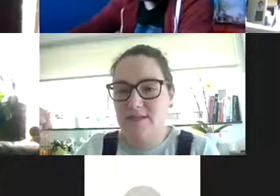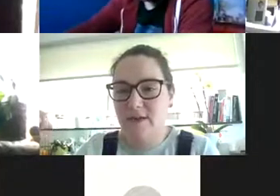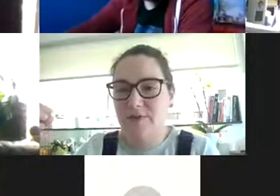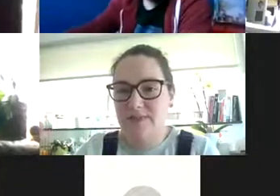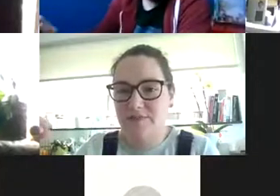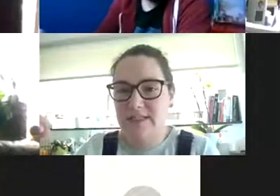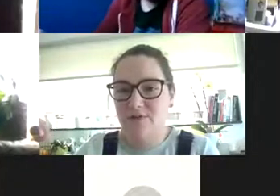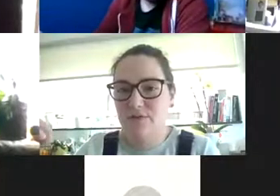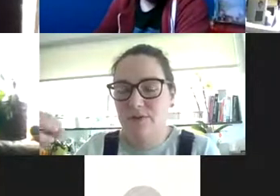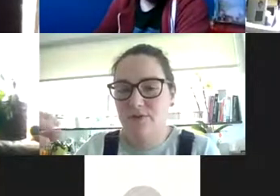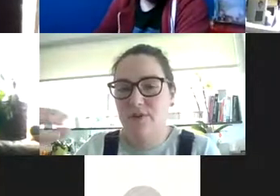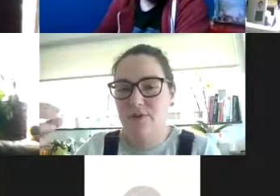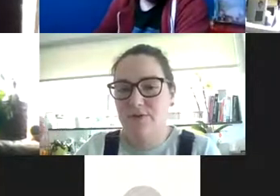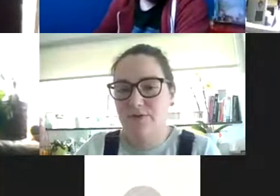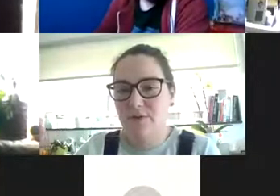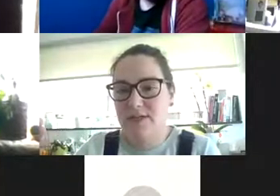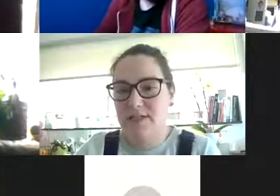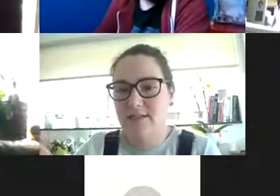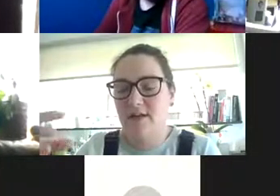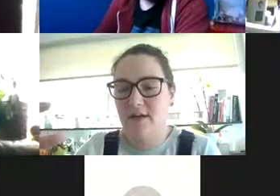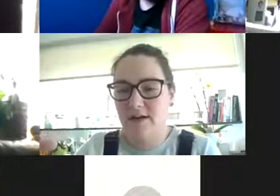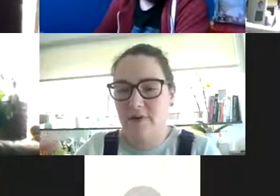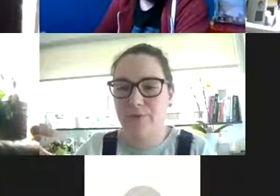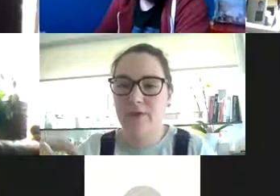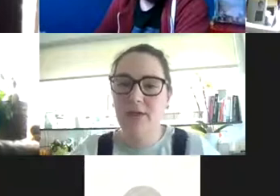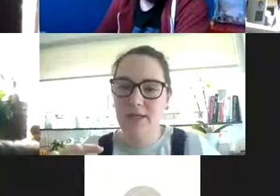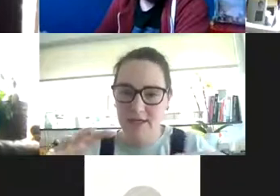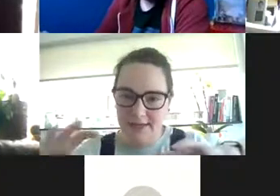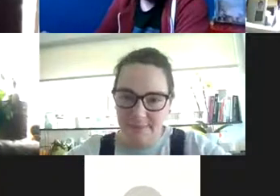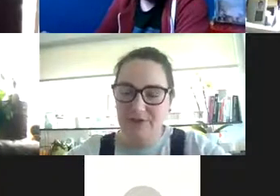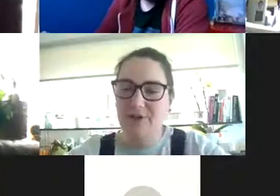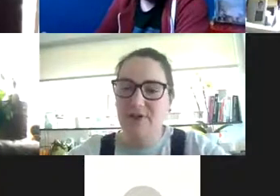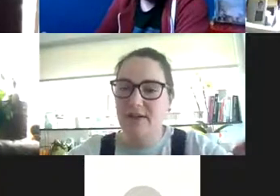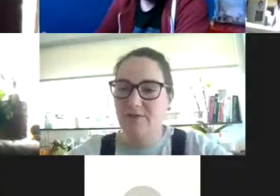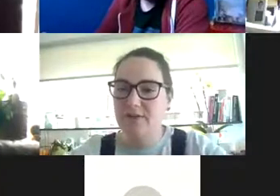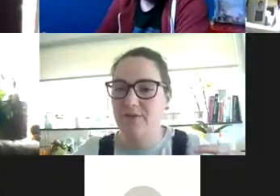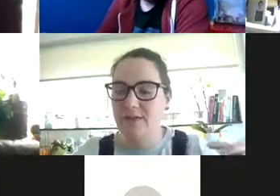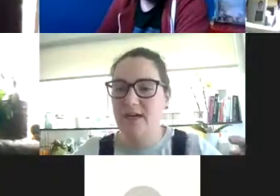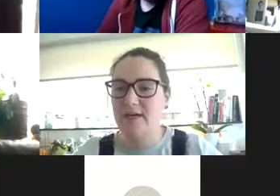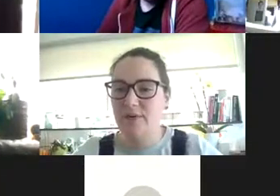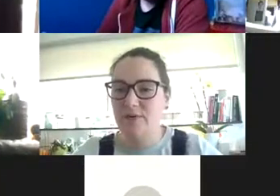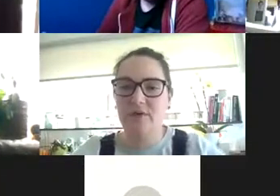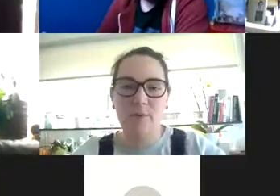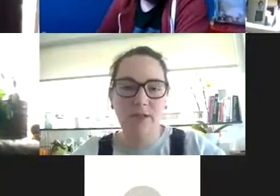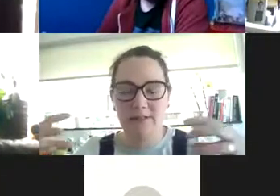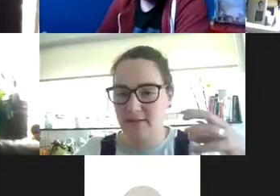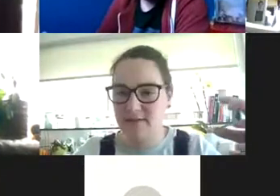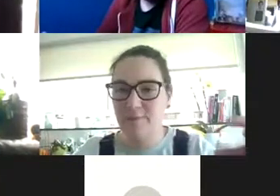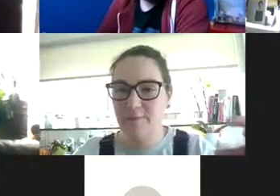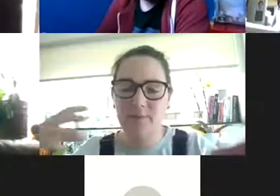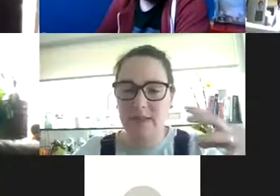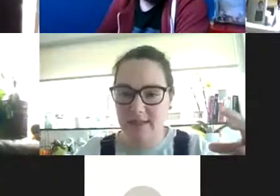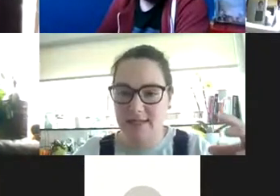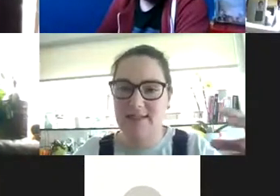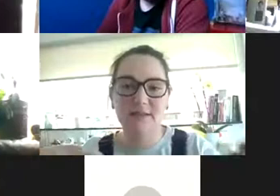de week samen een activiteit doet... Dan zou ik het wel zo organiseren dat je de animatoren... Een klein beetje in afstand uit elkaar houdt. Dat je wel die interactie